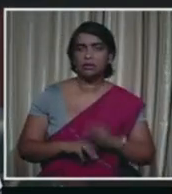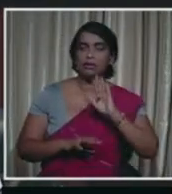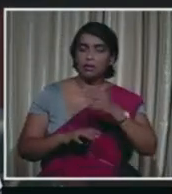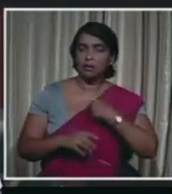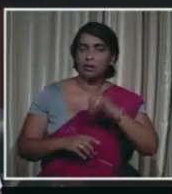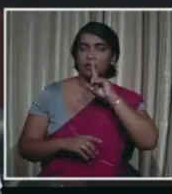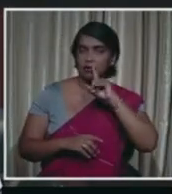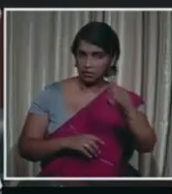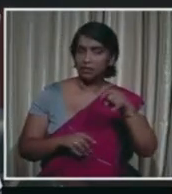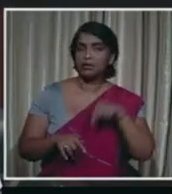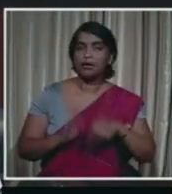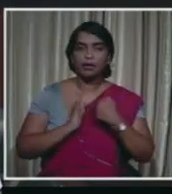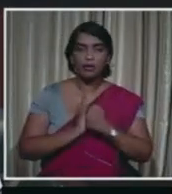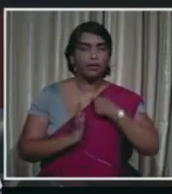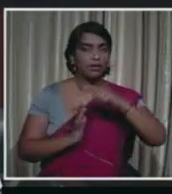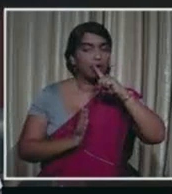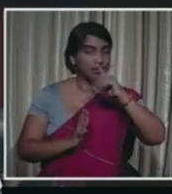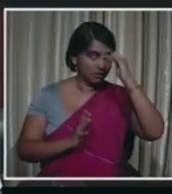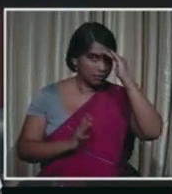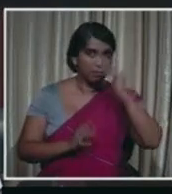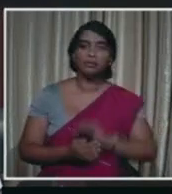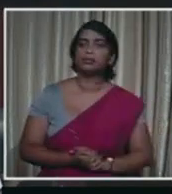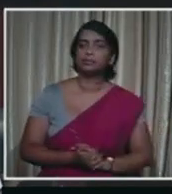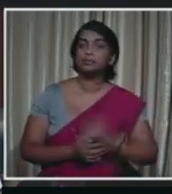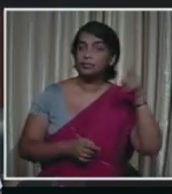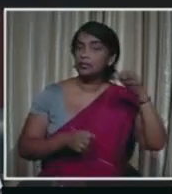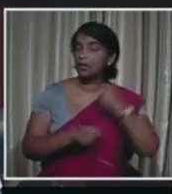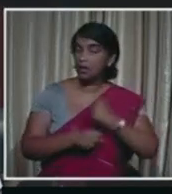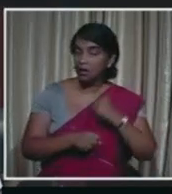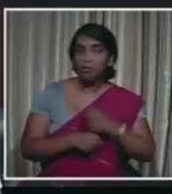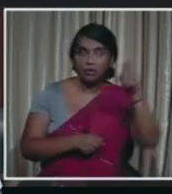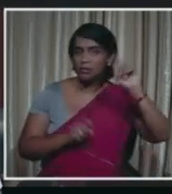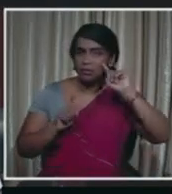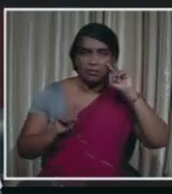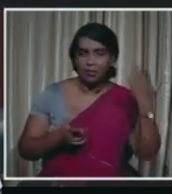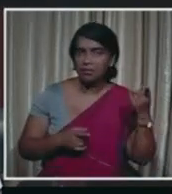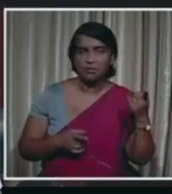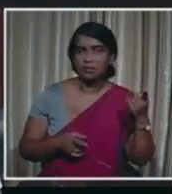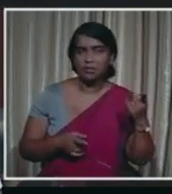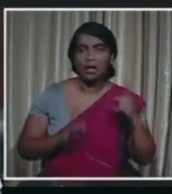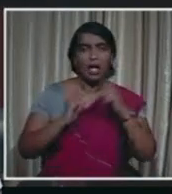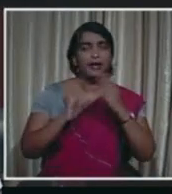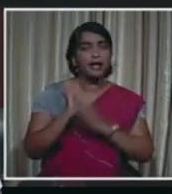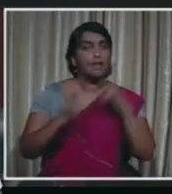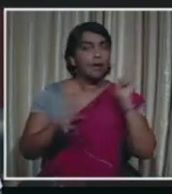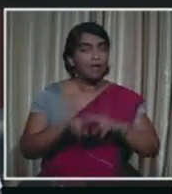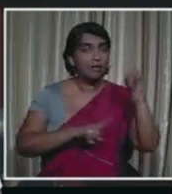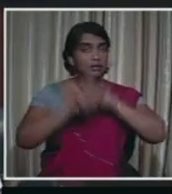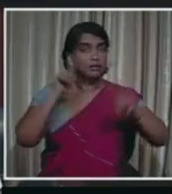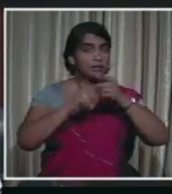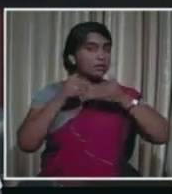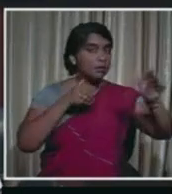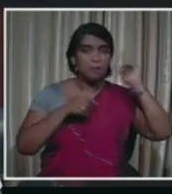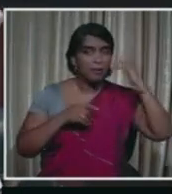කැමති ගරු කථානායකතුමනි මේ ආණ්ඩුව දැන් නැද්ද IMF සාකච්ඡා යනවායි